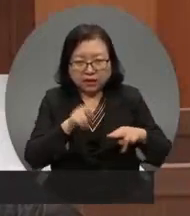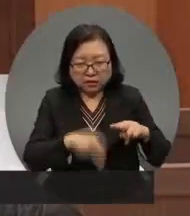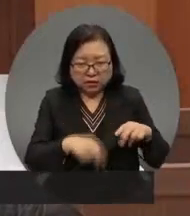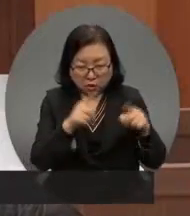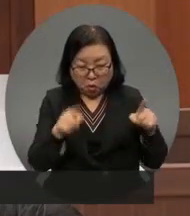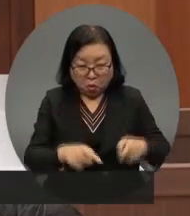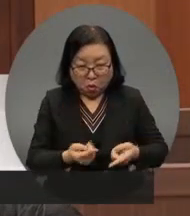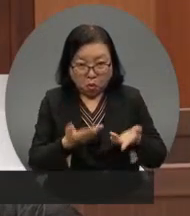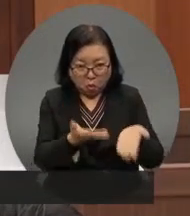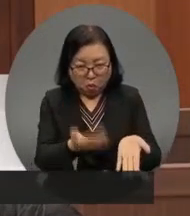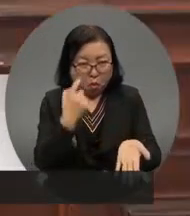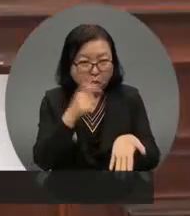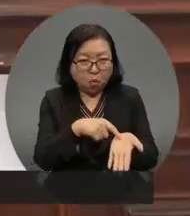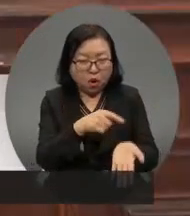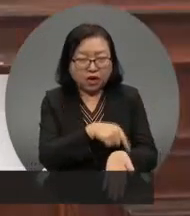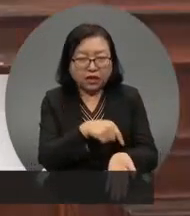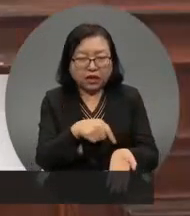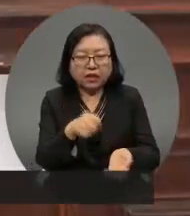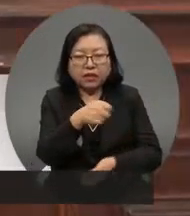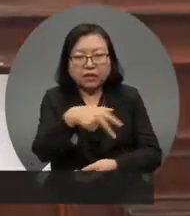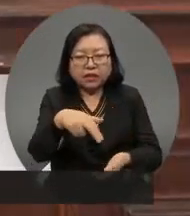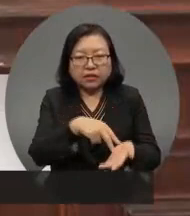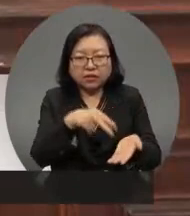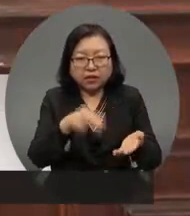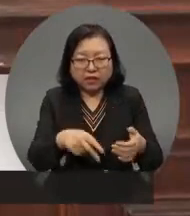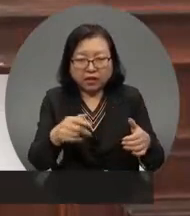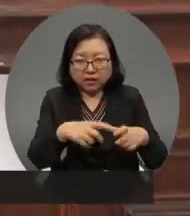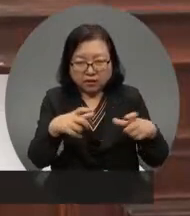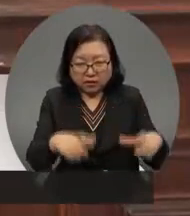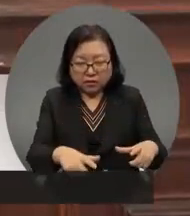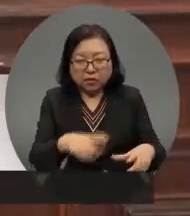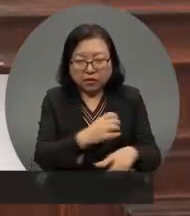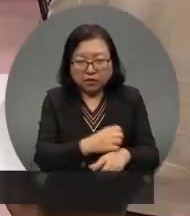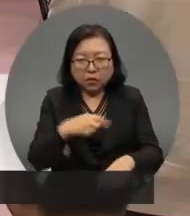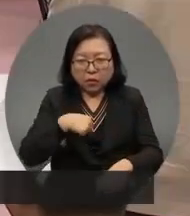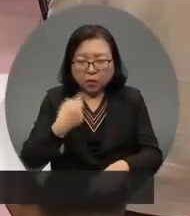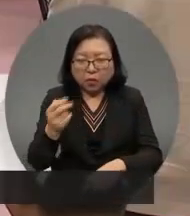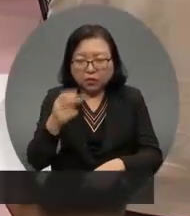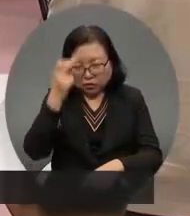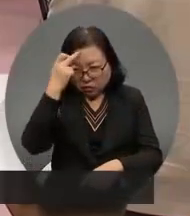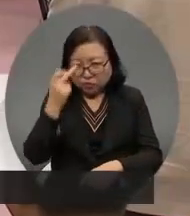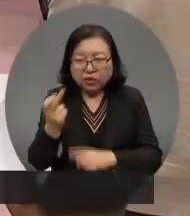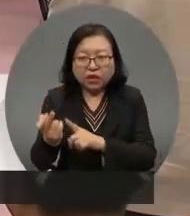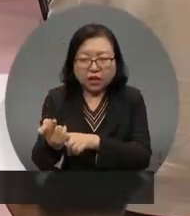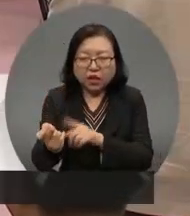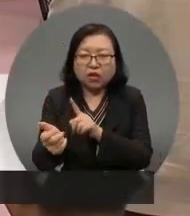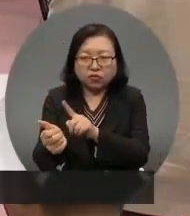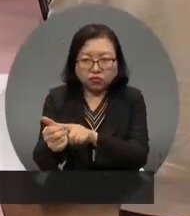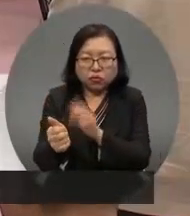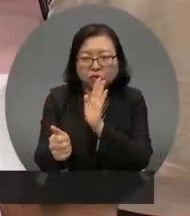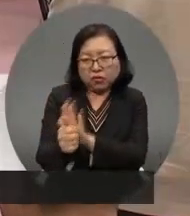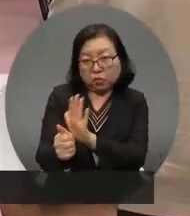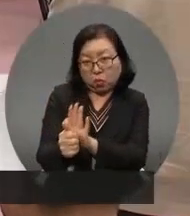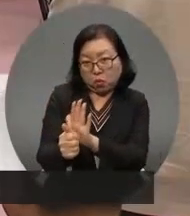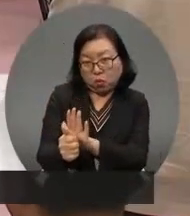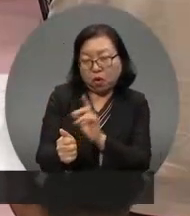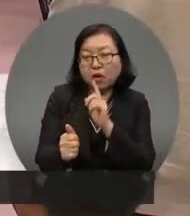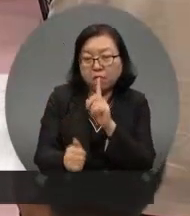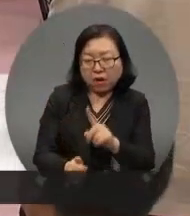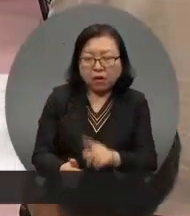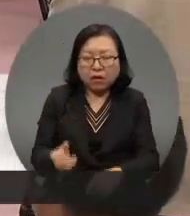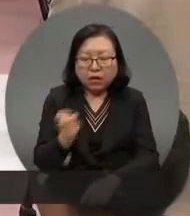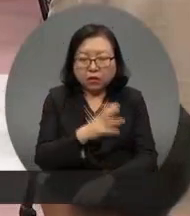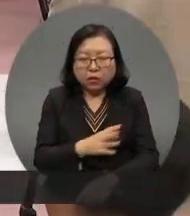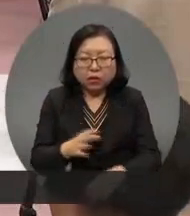송 의원은 제천 단양 선거구 경선을 앞두고 홀로 최지우 예비 후보 지지를 호소했습니다.